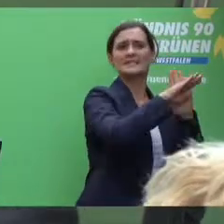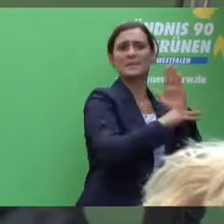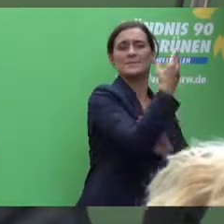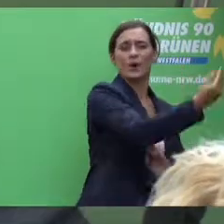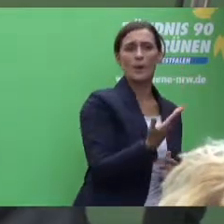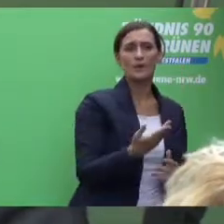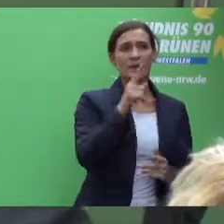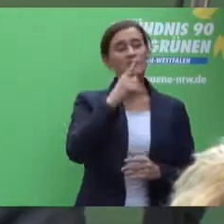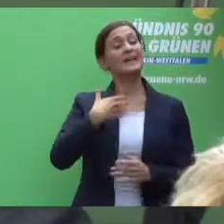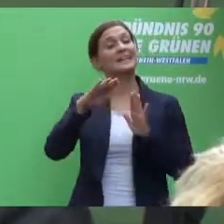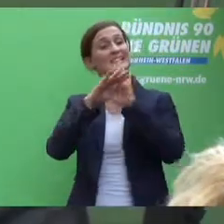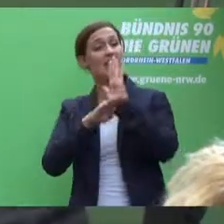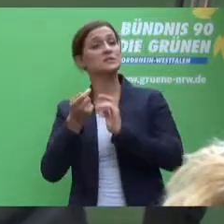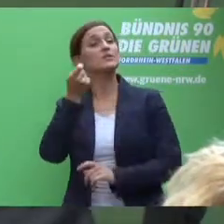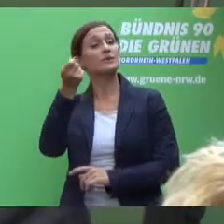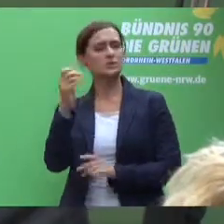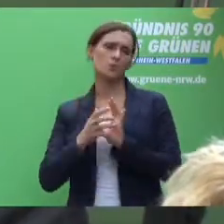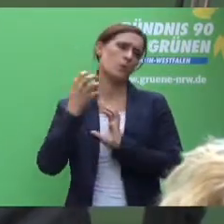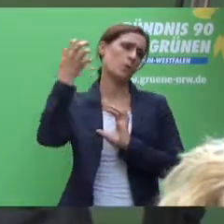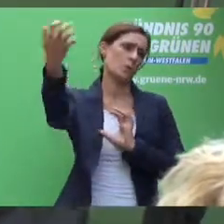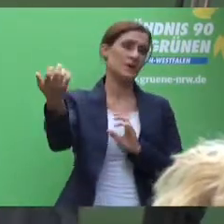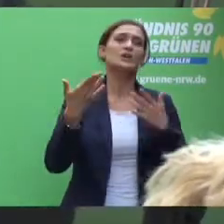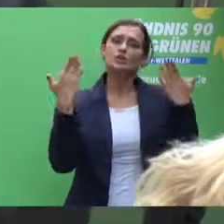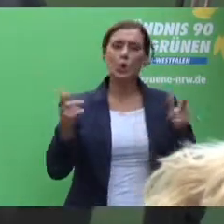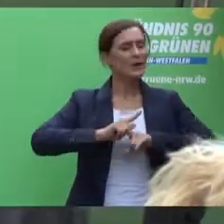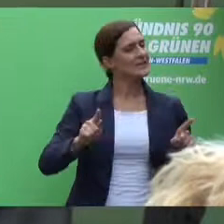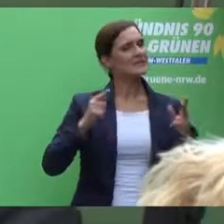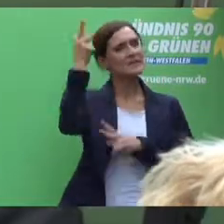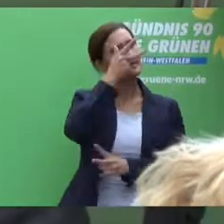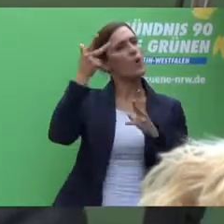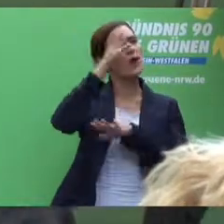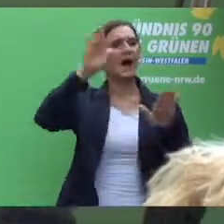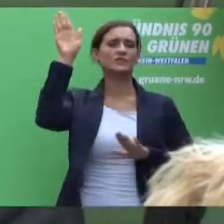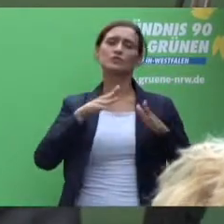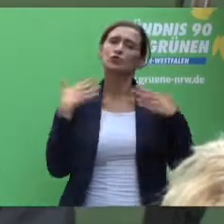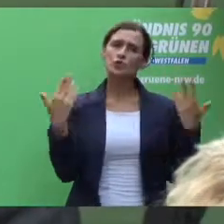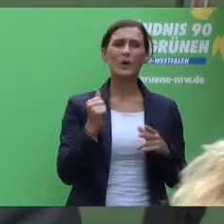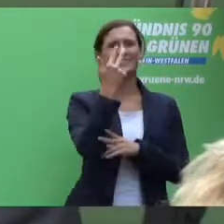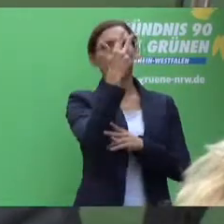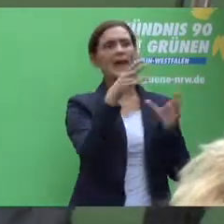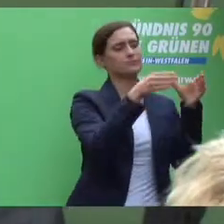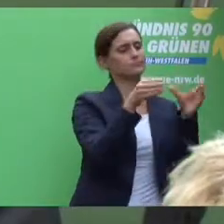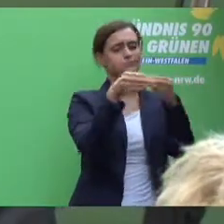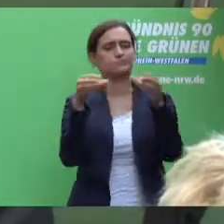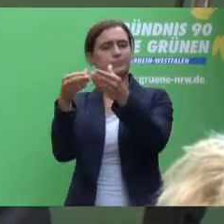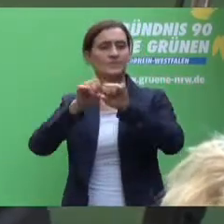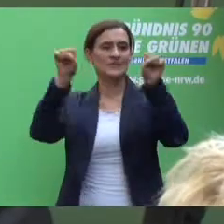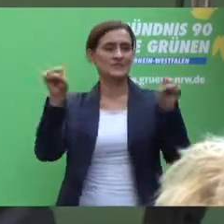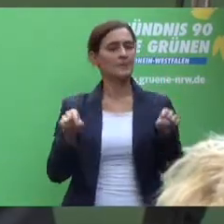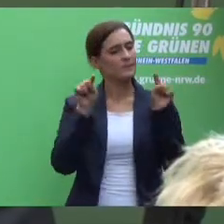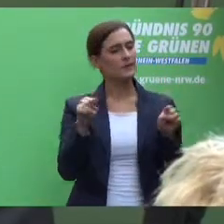System ist kein demokratisches Gesundheitssystem. Das ist ein Zweiklassensystem. Und dieses Zweiklassensystem wollen wir